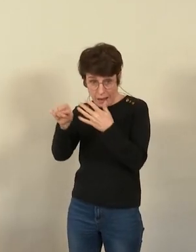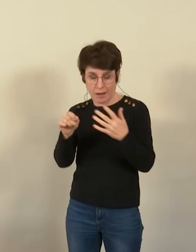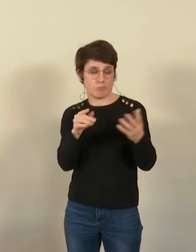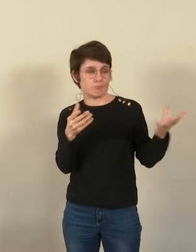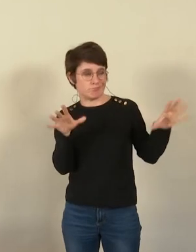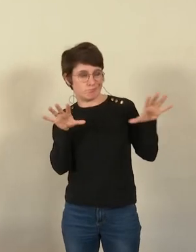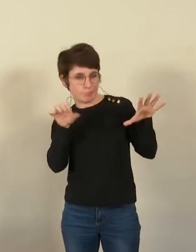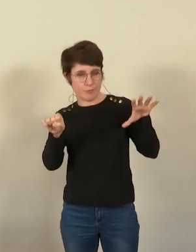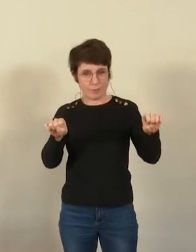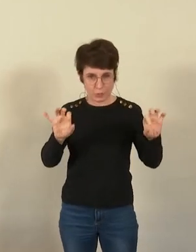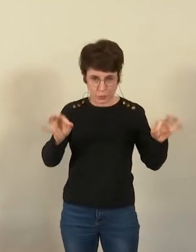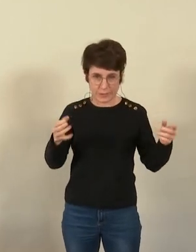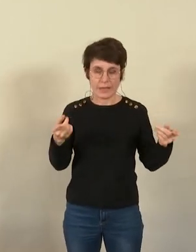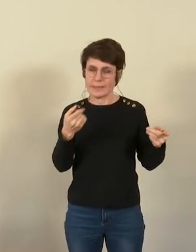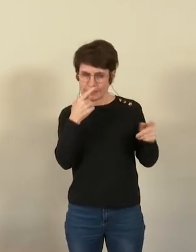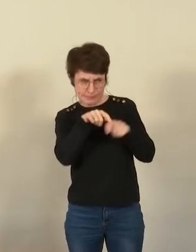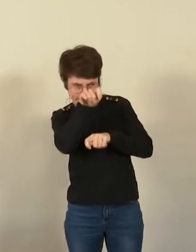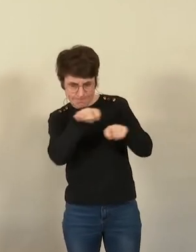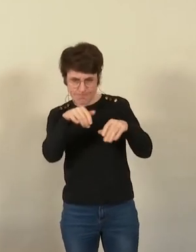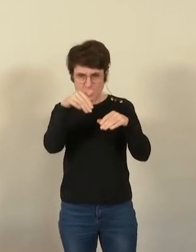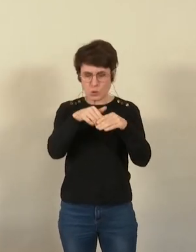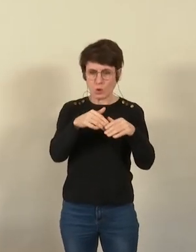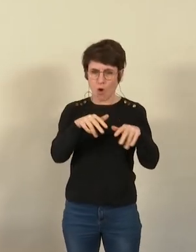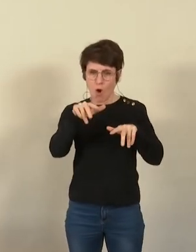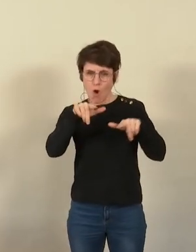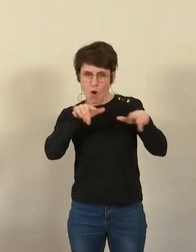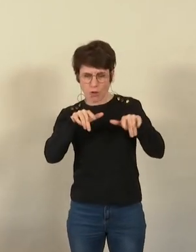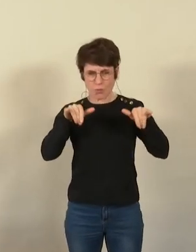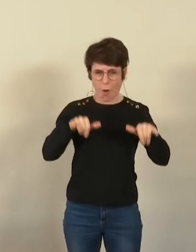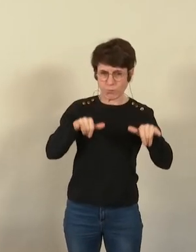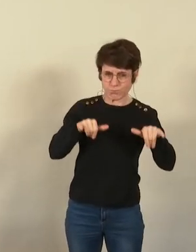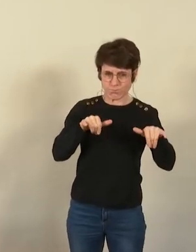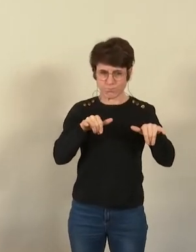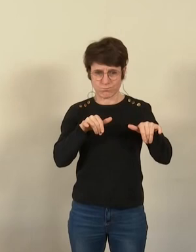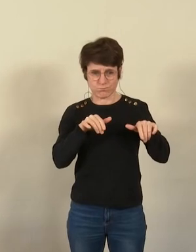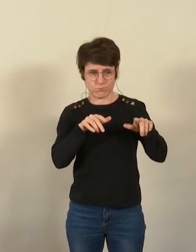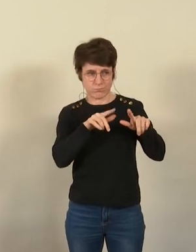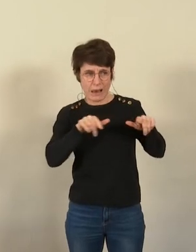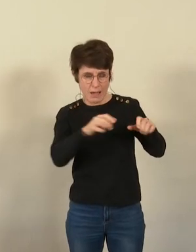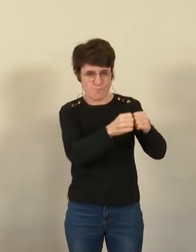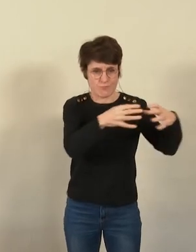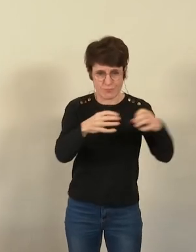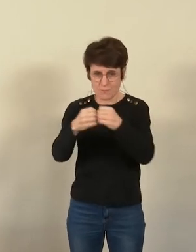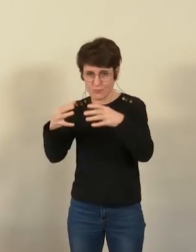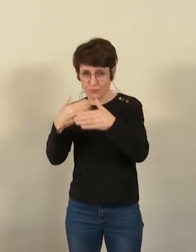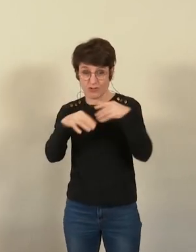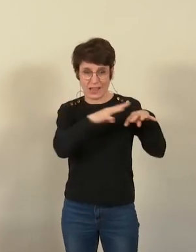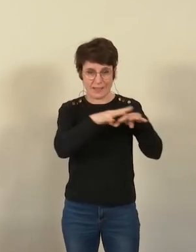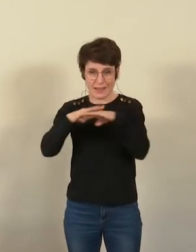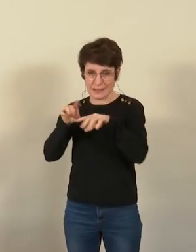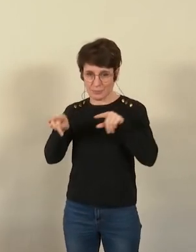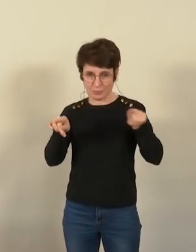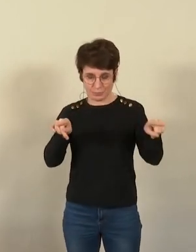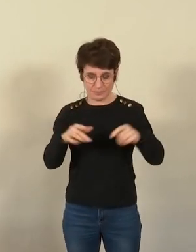quartiers qui laissent à penser que le nombre de logements insalubres serait plus important dans dans ces quartiers c'est un dispositif qui entrera en